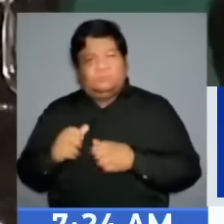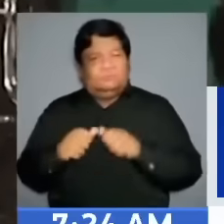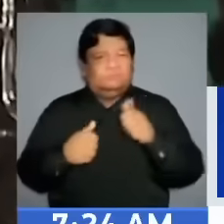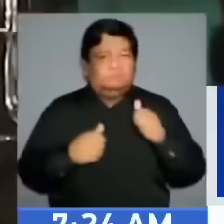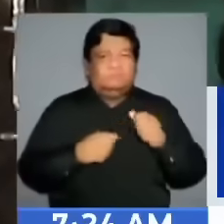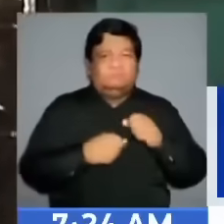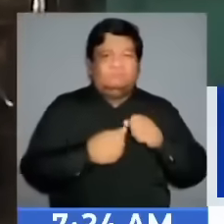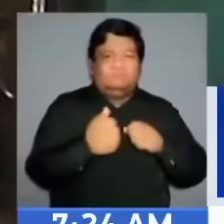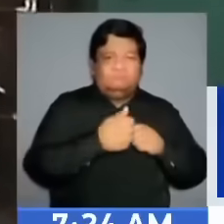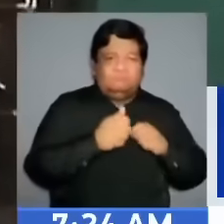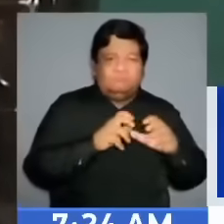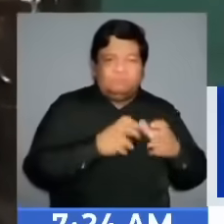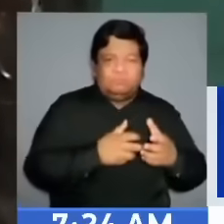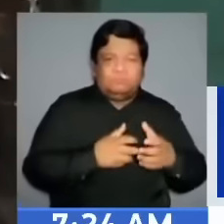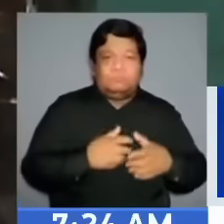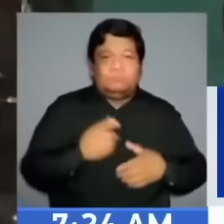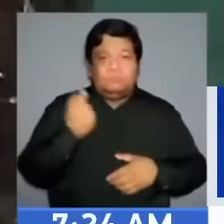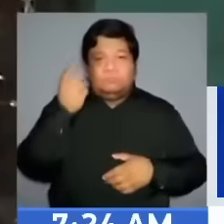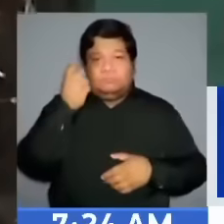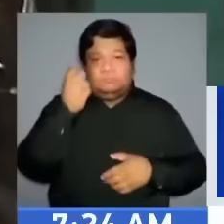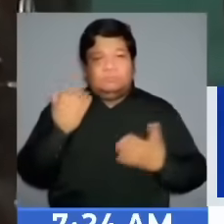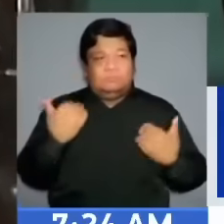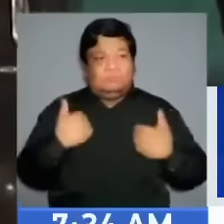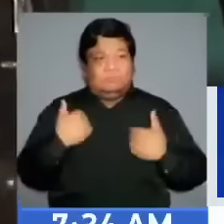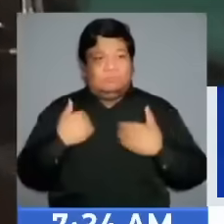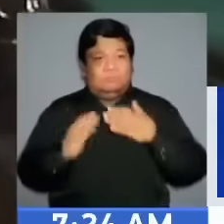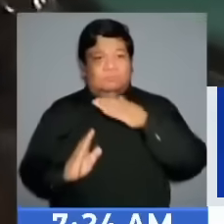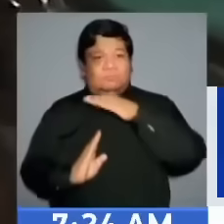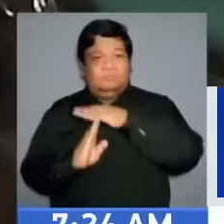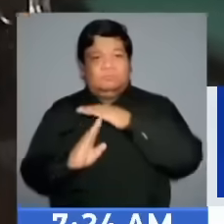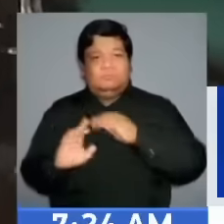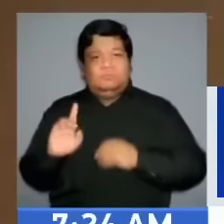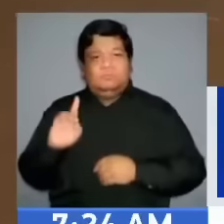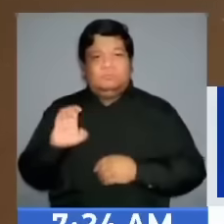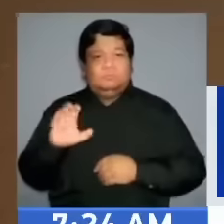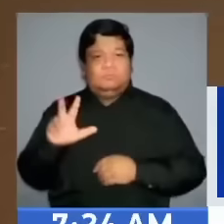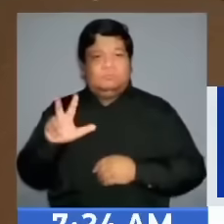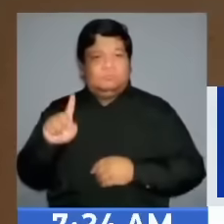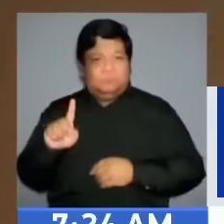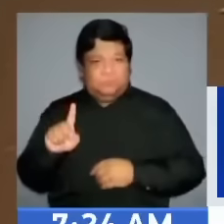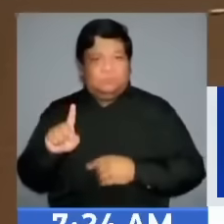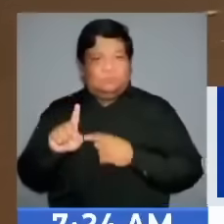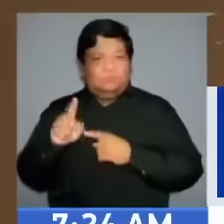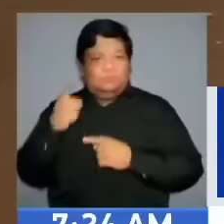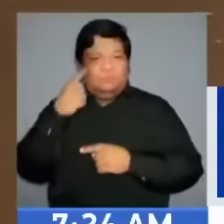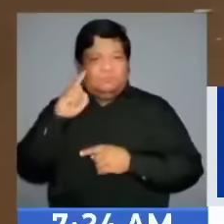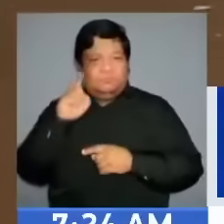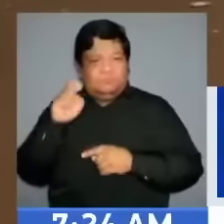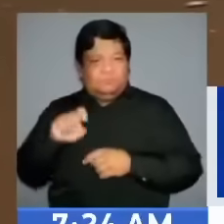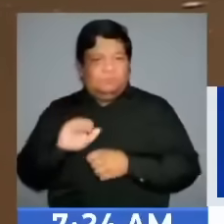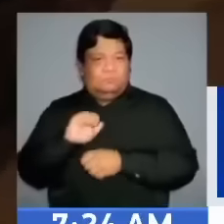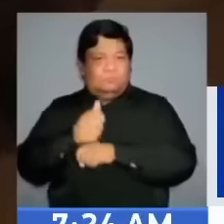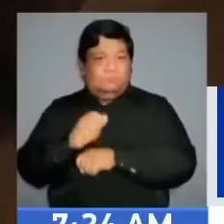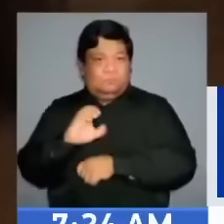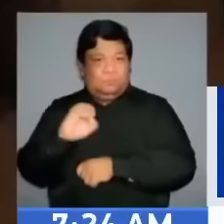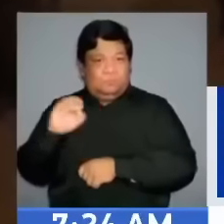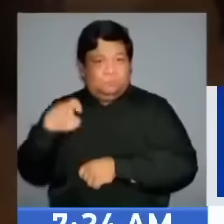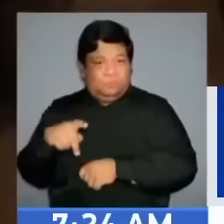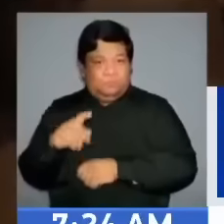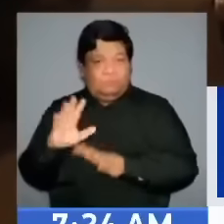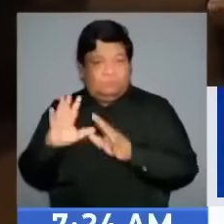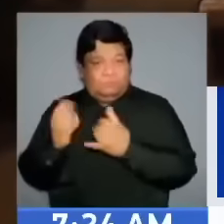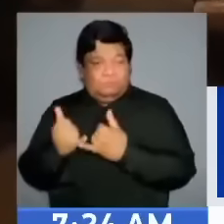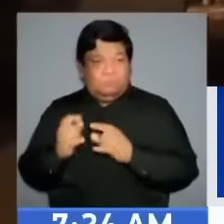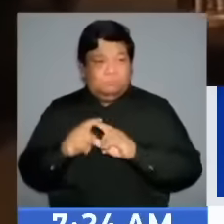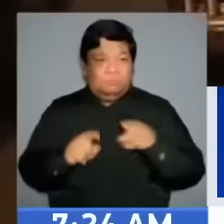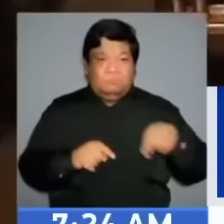paghain ng petition for consolidation. Hiling din nilang mabigyan ng 5 taong prangkisa ang mga miyembro at payagan ng rehabilitasyon ng mga jeepney sa halip